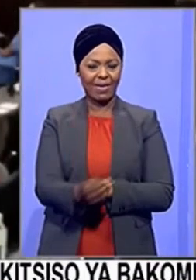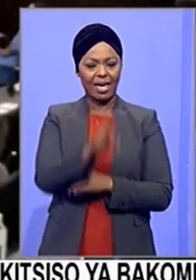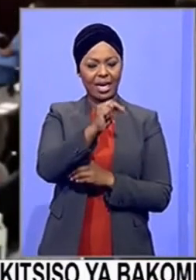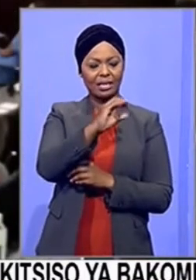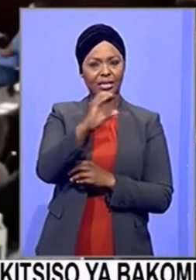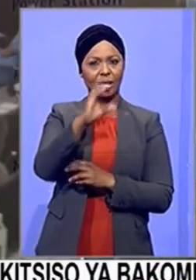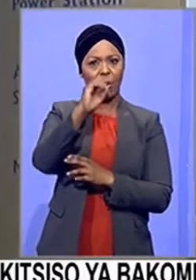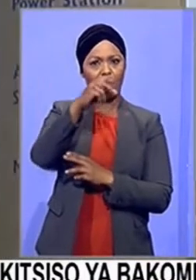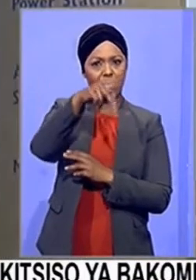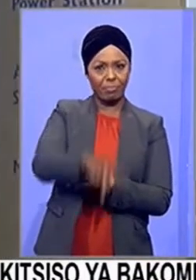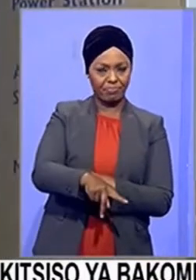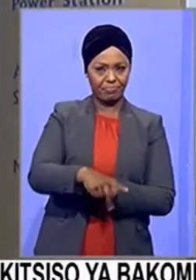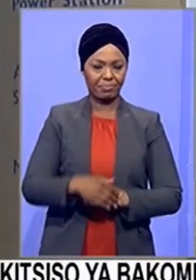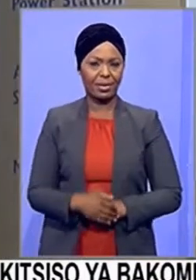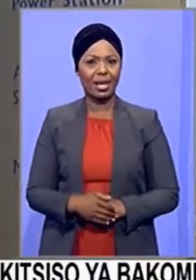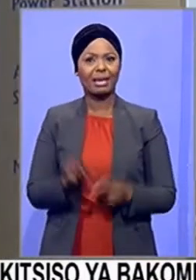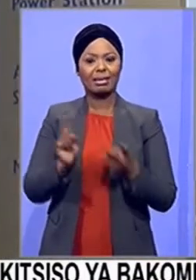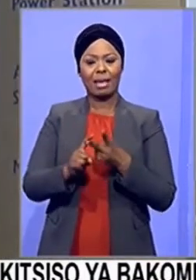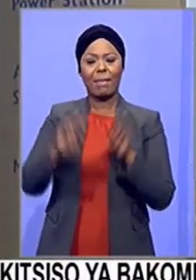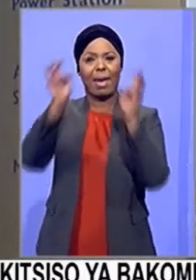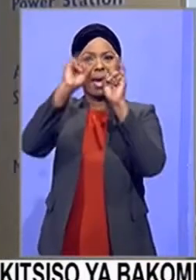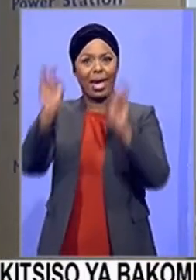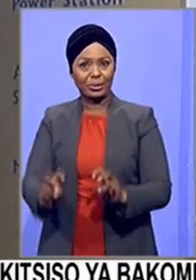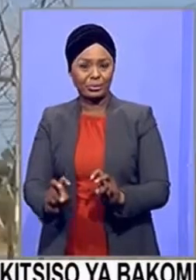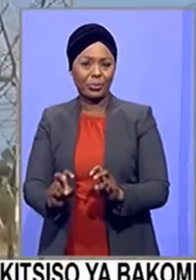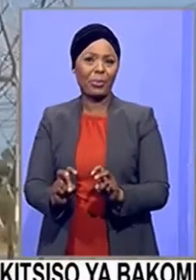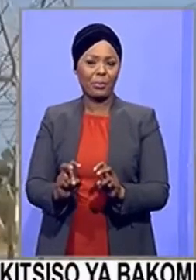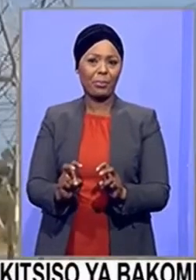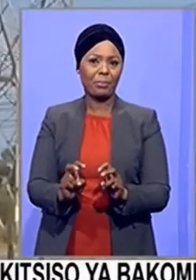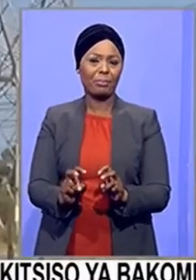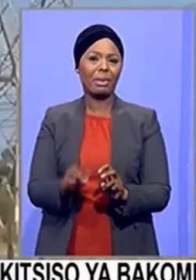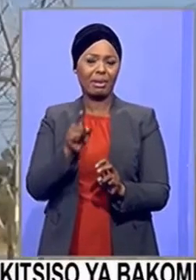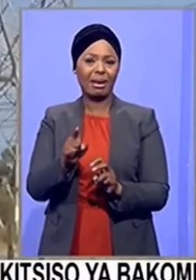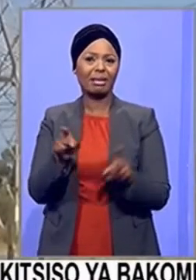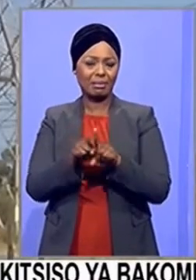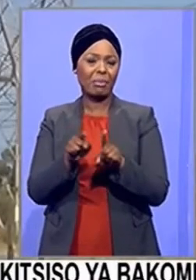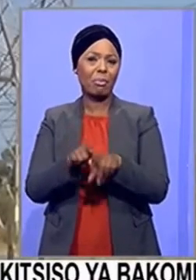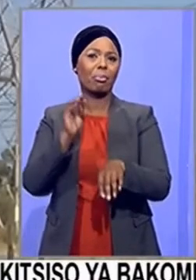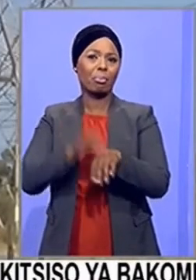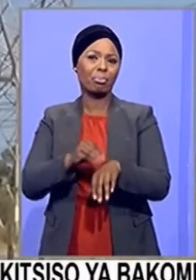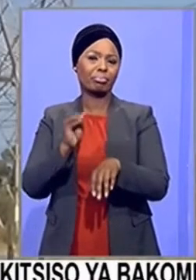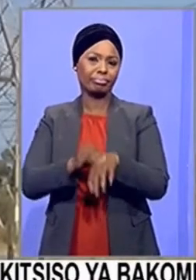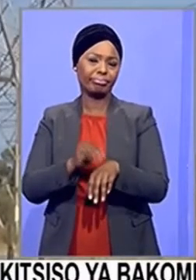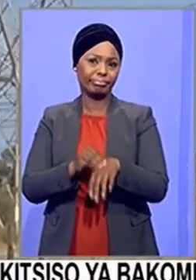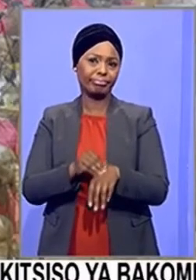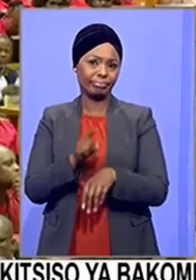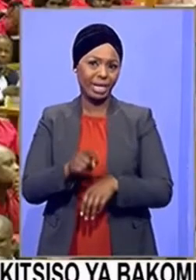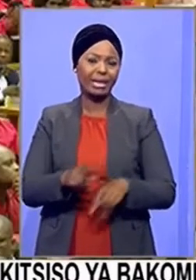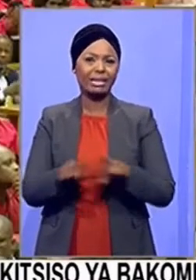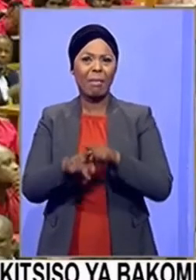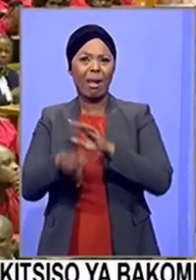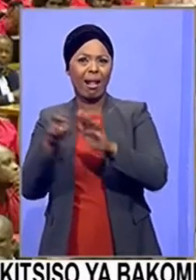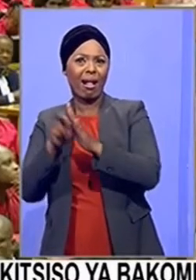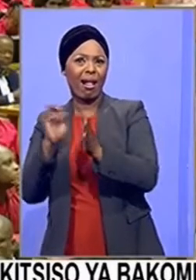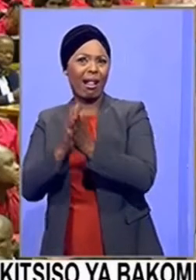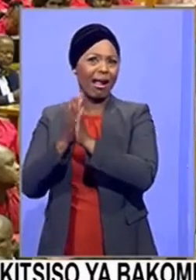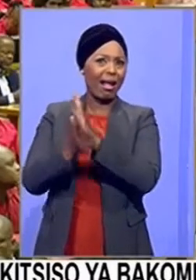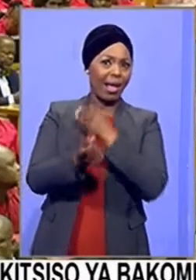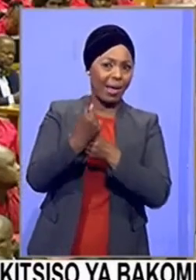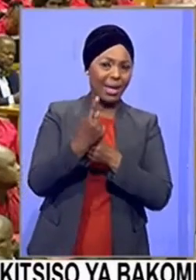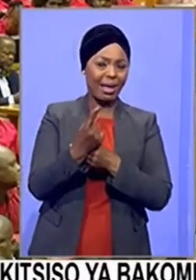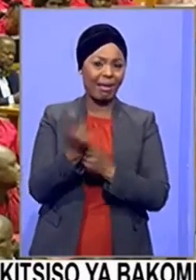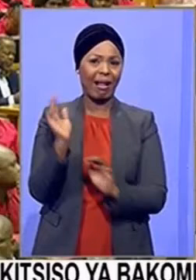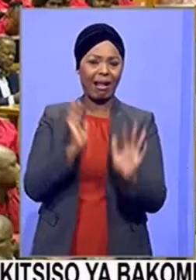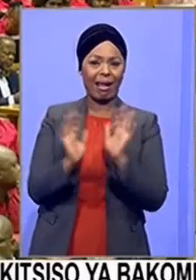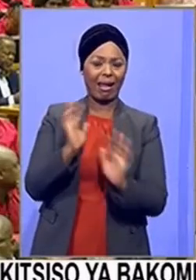NCOP. Taba ya NCOP le dihlotlo tša dibešeletši ka Afrika Borwa e tlile go sa letelwa. Mekgatlo ya dipolotiki e nyaka go